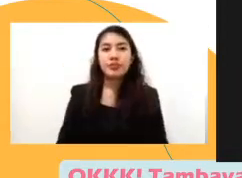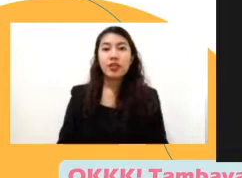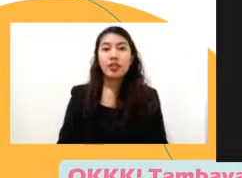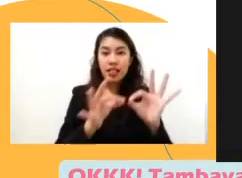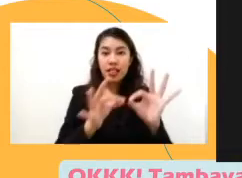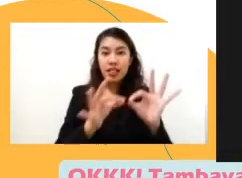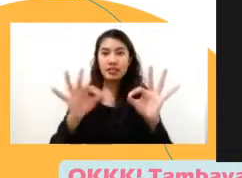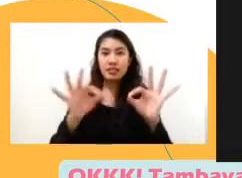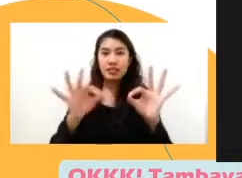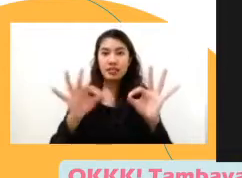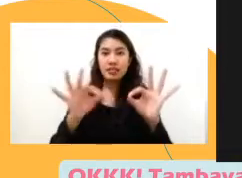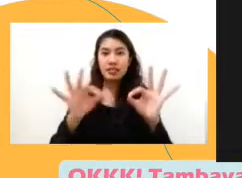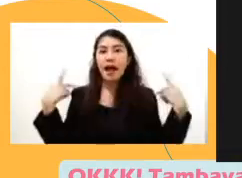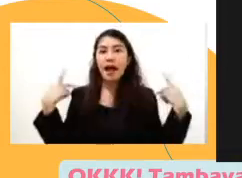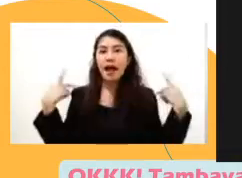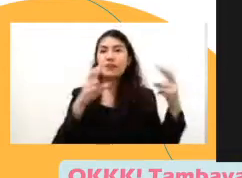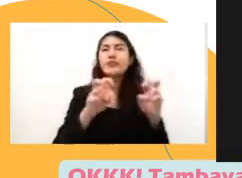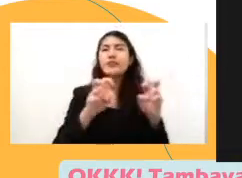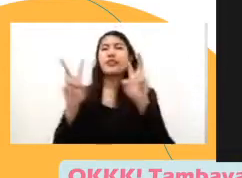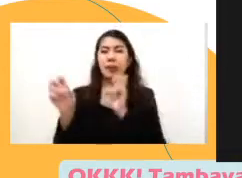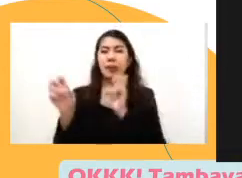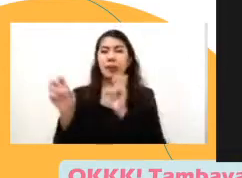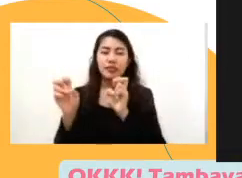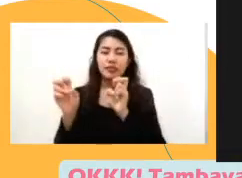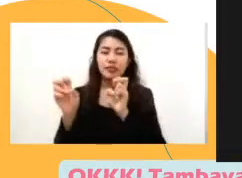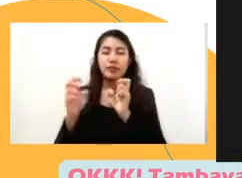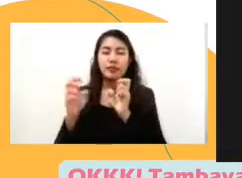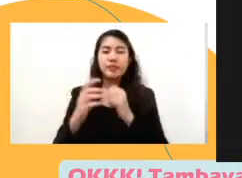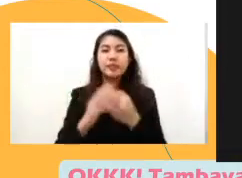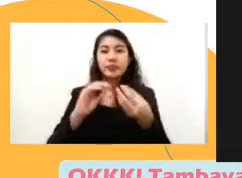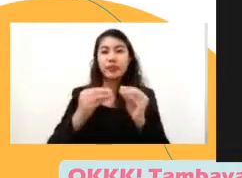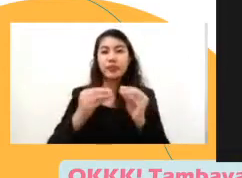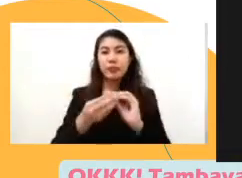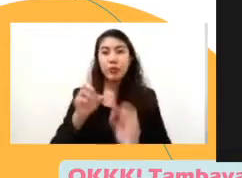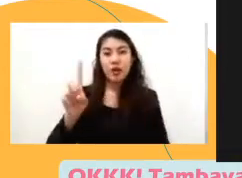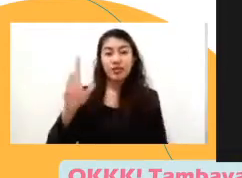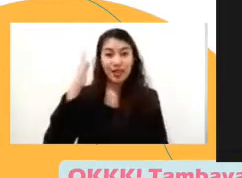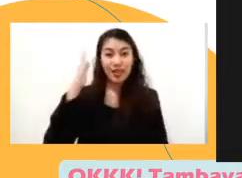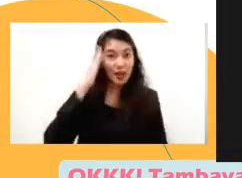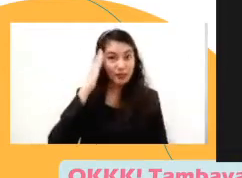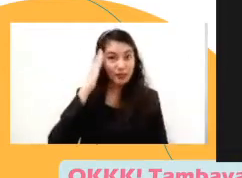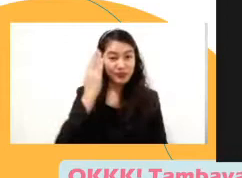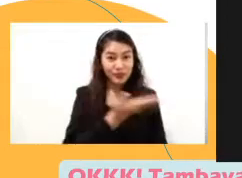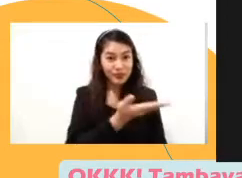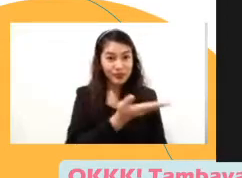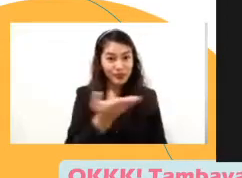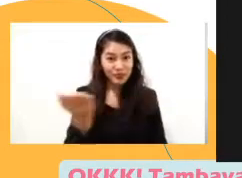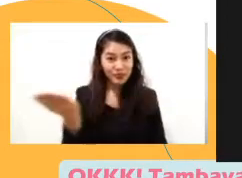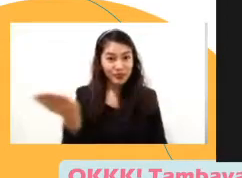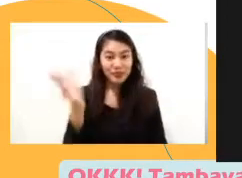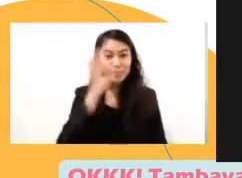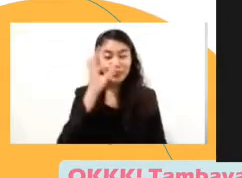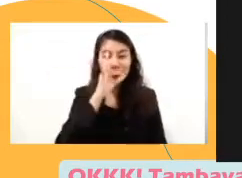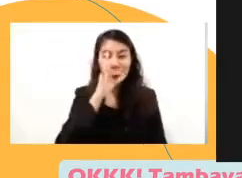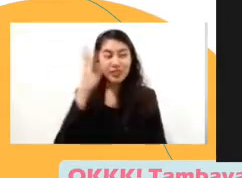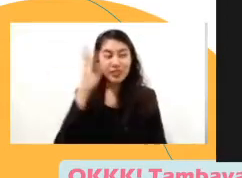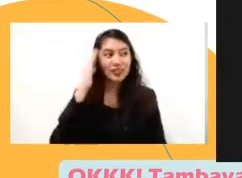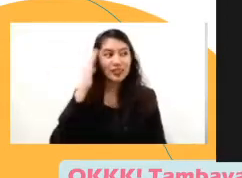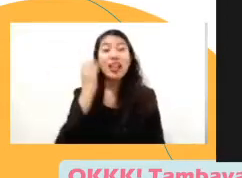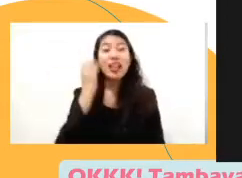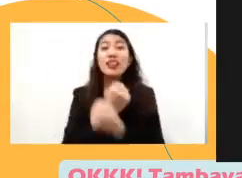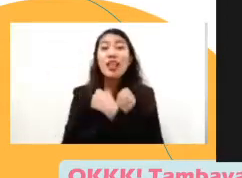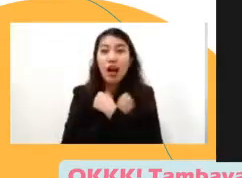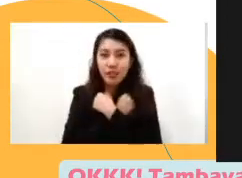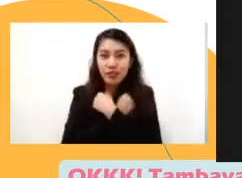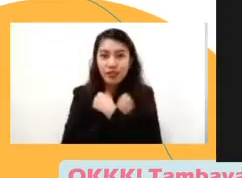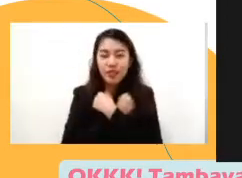akong tatlo. For example, una, yes, alam natin to guys, lalo na mga Pilipino, I love, or